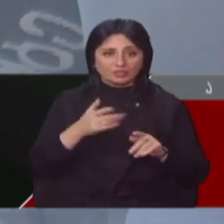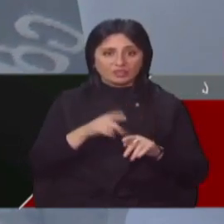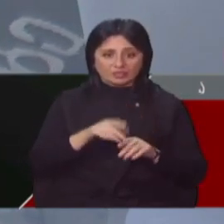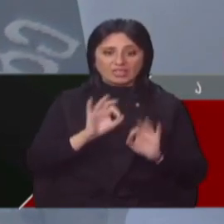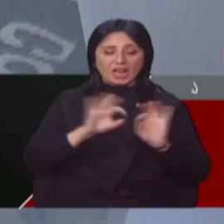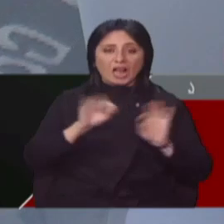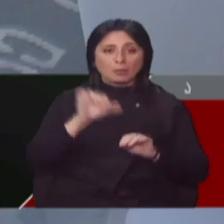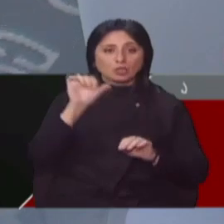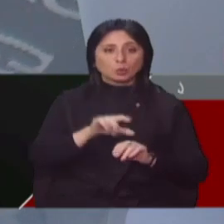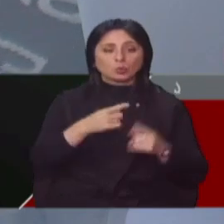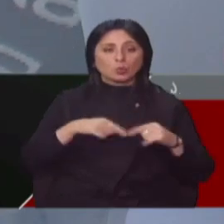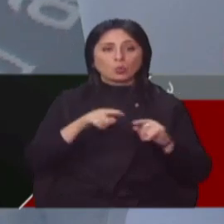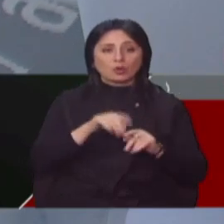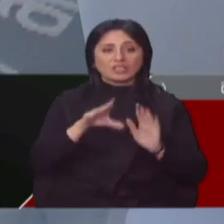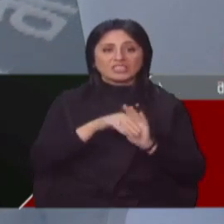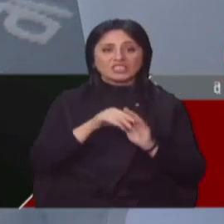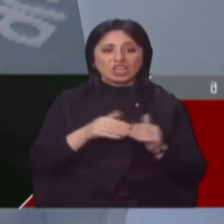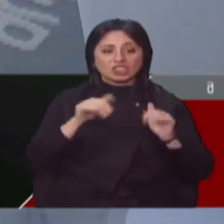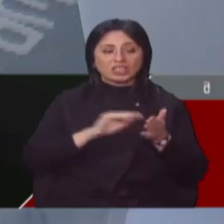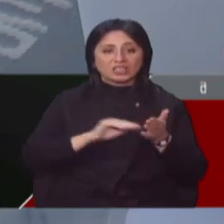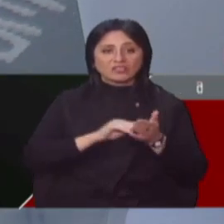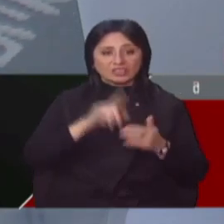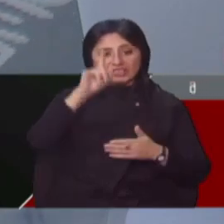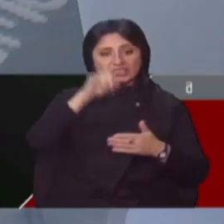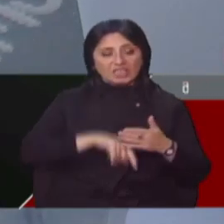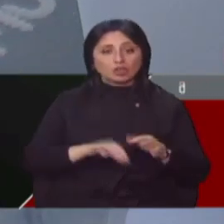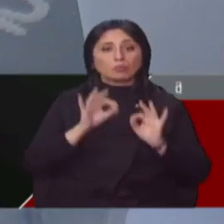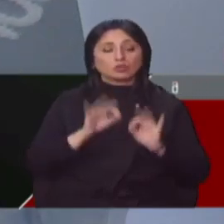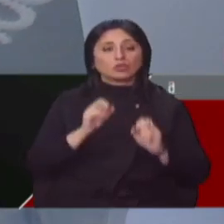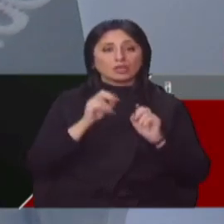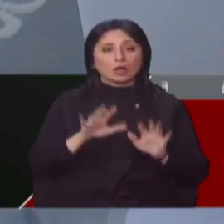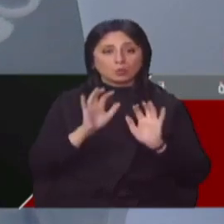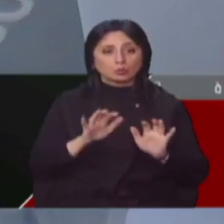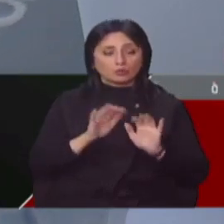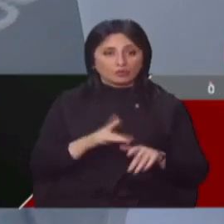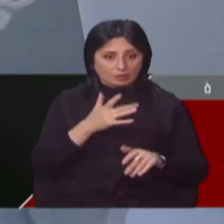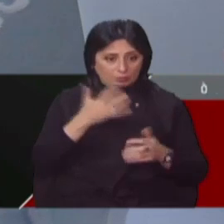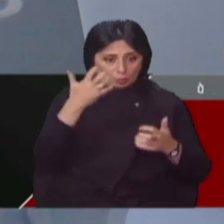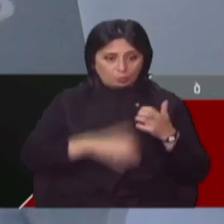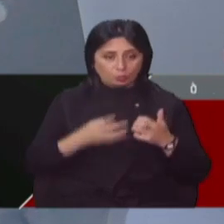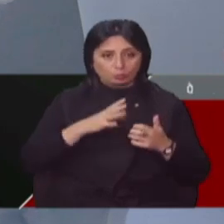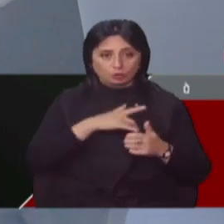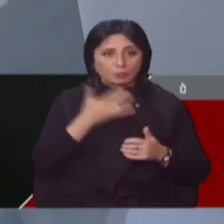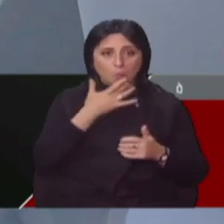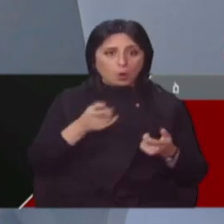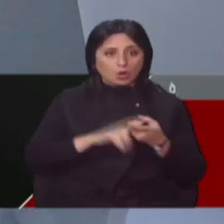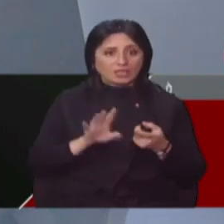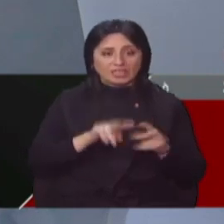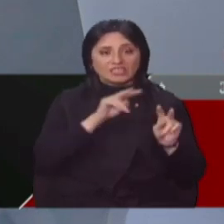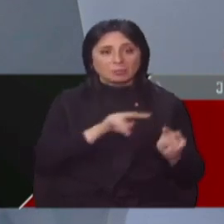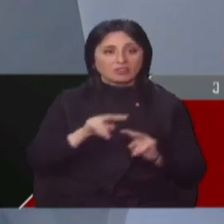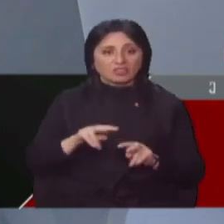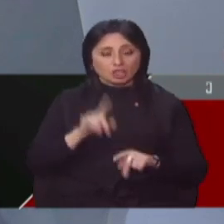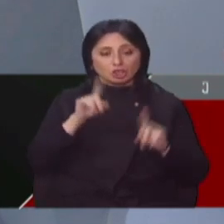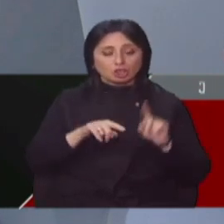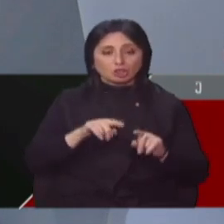მიკერძოებულად გამოცხადებული ორგანიზაციების საარჩევნო დასკვნებში სანდოობა და ობიექტურობა უზრუნველყოფილი? კვლევას ადრესათა ნაწილის განმარტებები